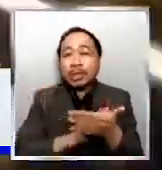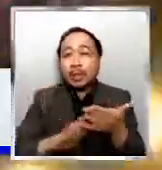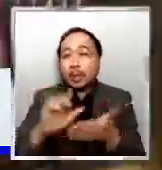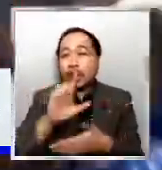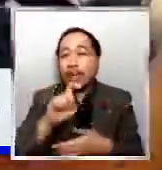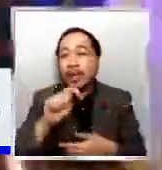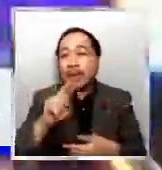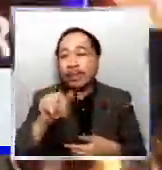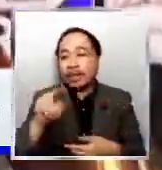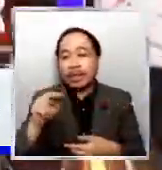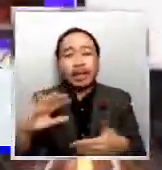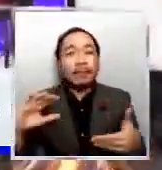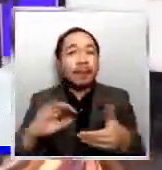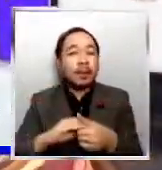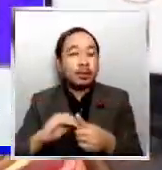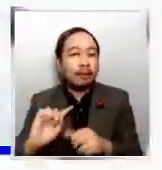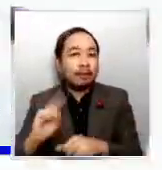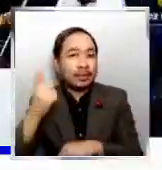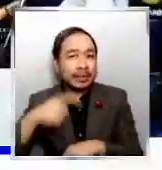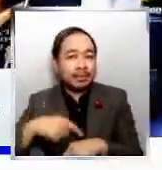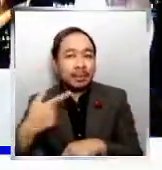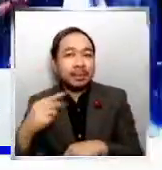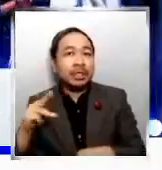unang pagkakataon ang GMA Network.